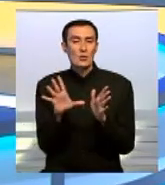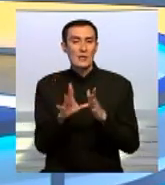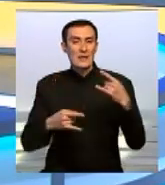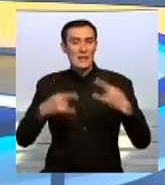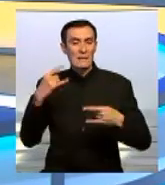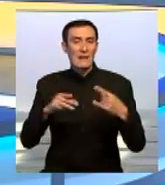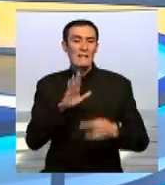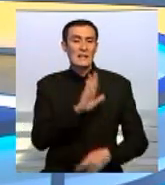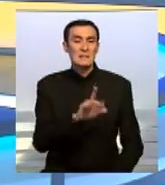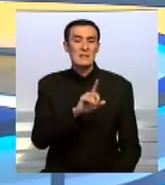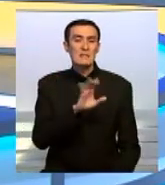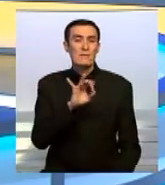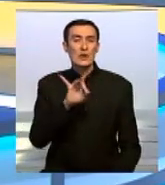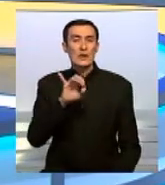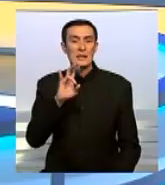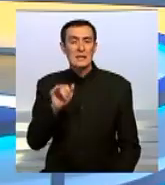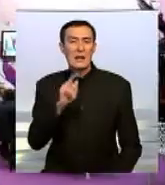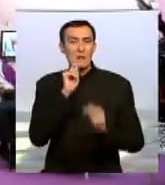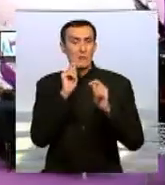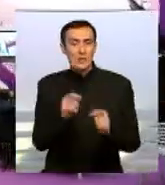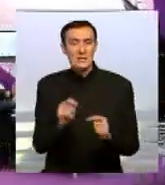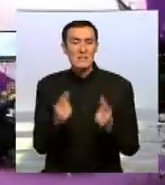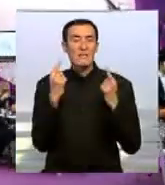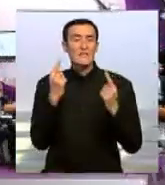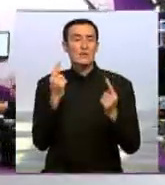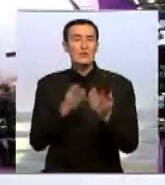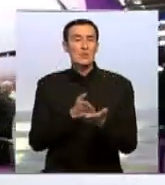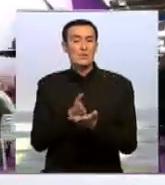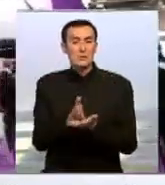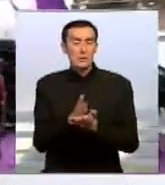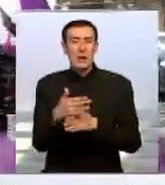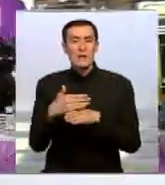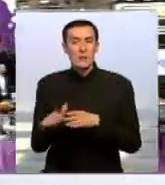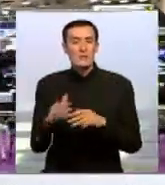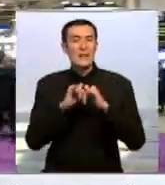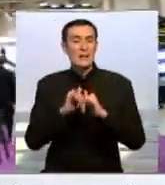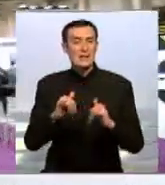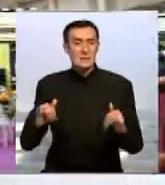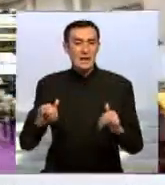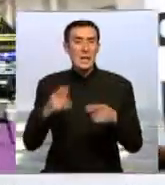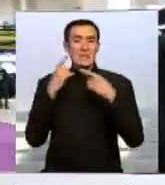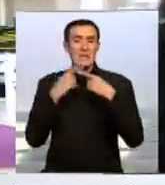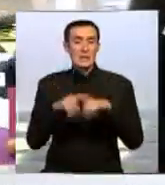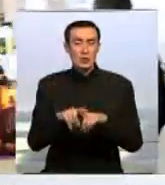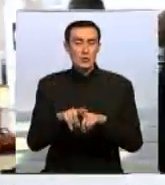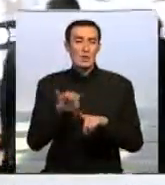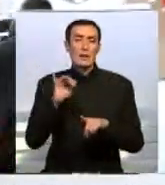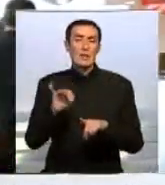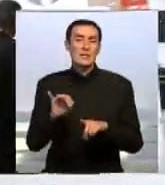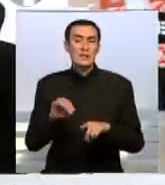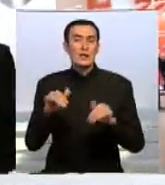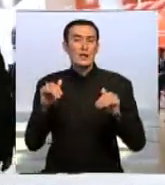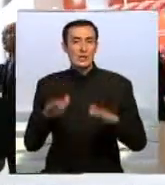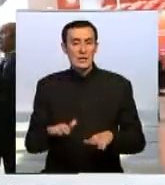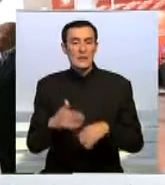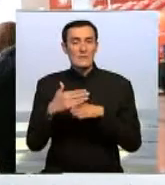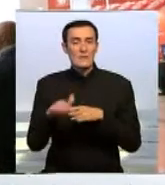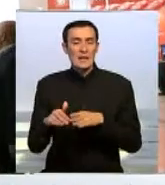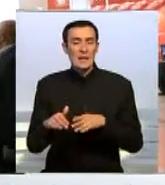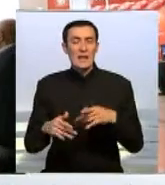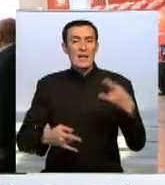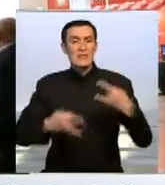телевидения Владимира Зворыкина вручается за выдающиеся заслуги в области развития технологий и инженерных решений в